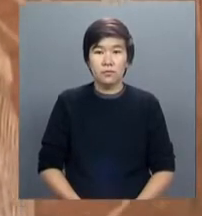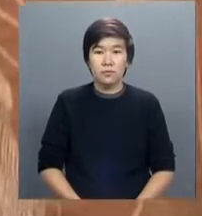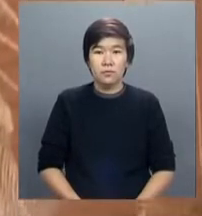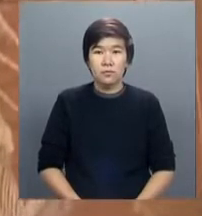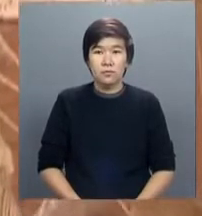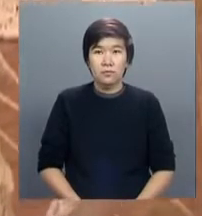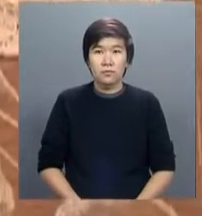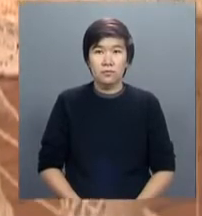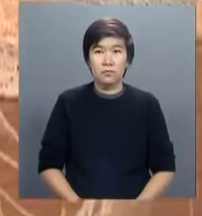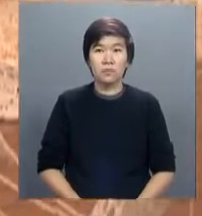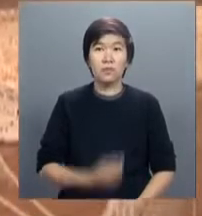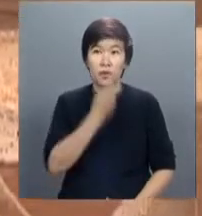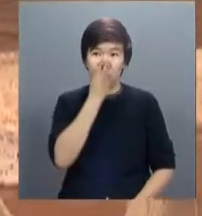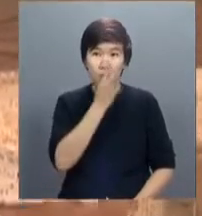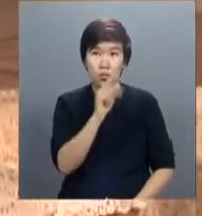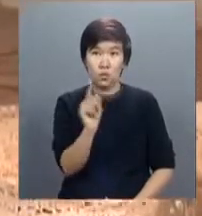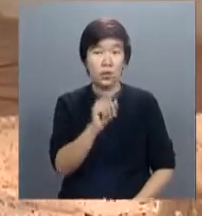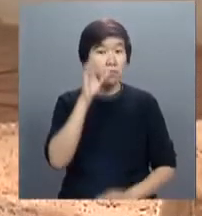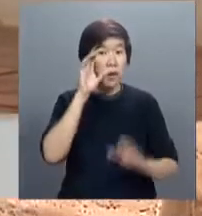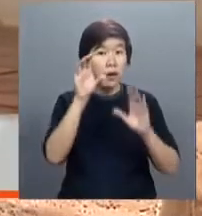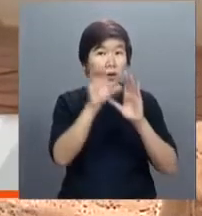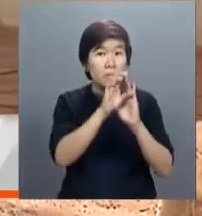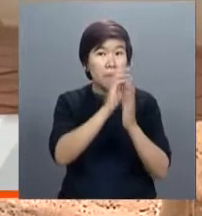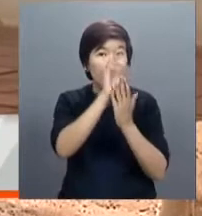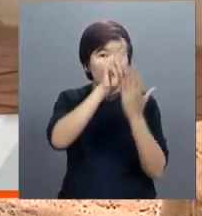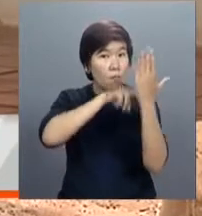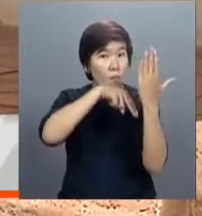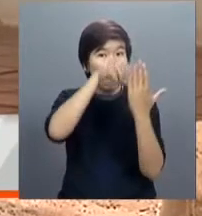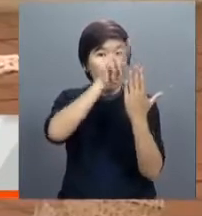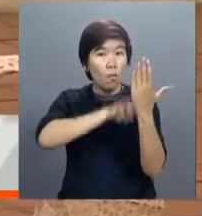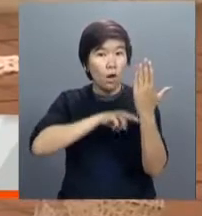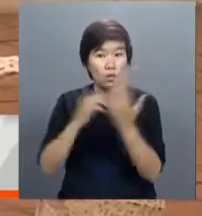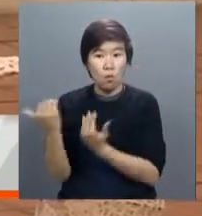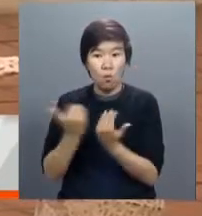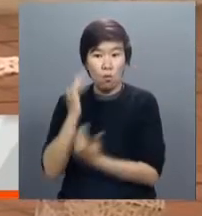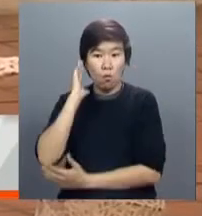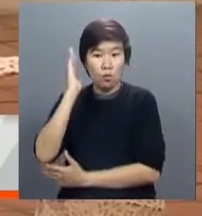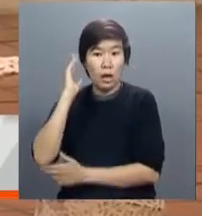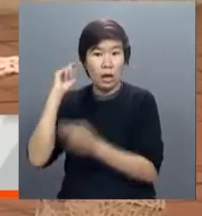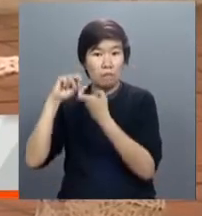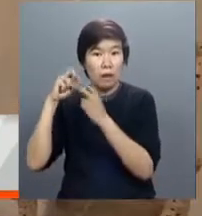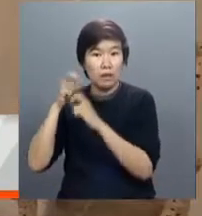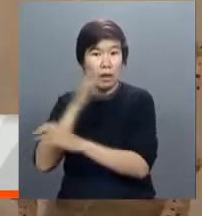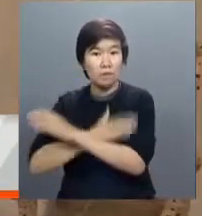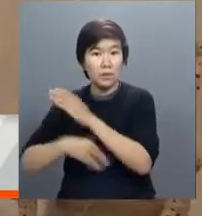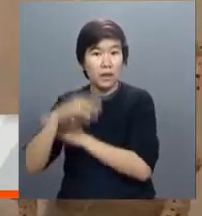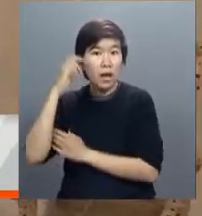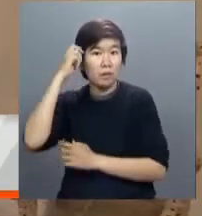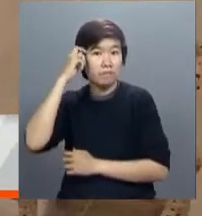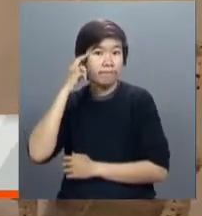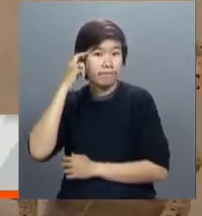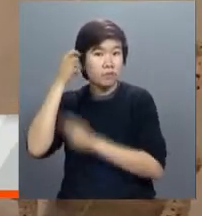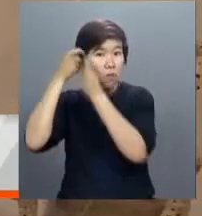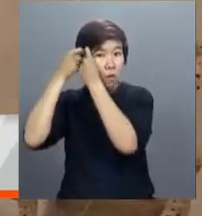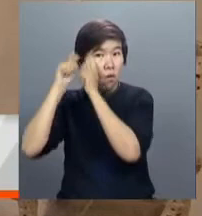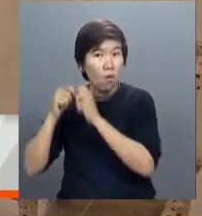จำลองโลกบิดเบี้ยวในภาพวาดของลูกชายออทิสติกเป็นประติมากรรมโครเชต์ทั้งโต๊ะที่ทรงตัวได้แม้รูปร่างไม่สมดุลส่